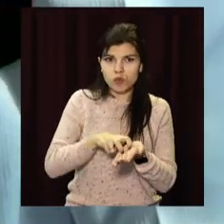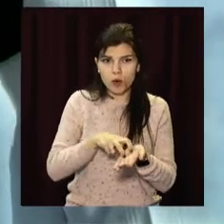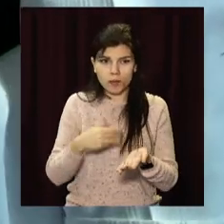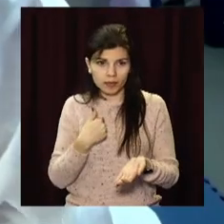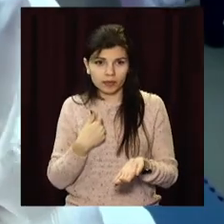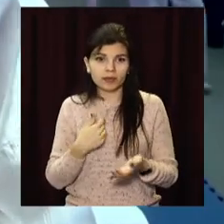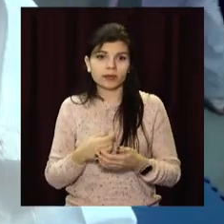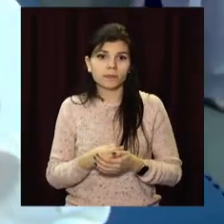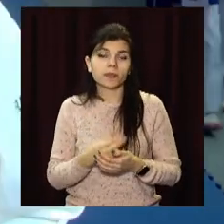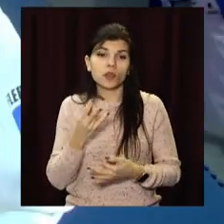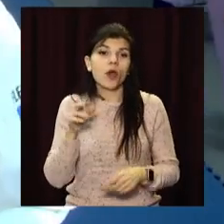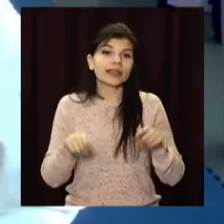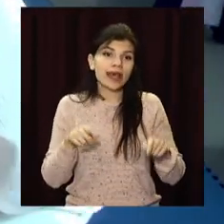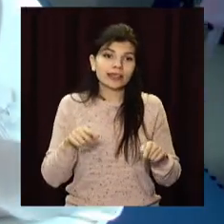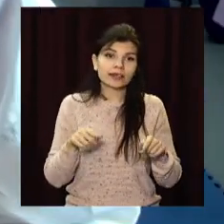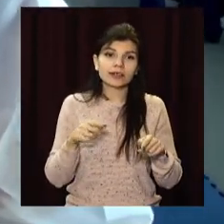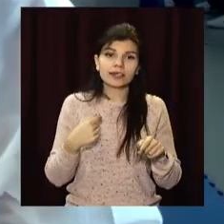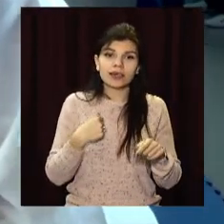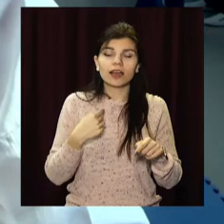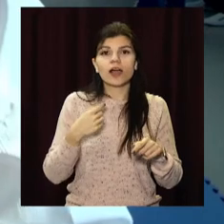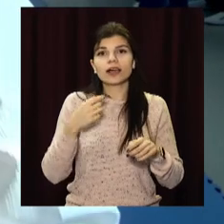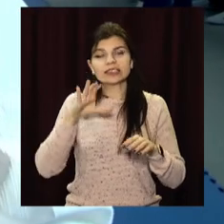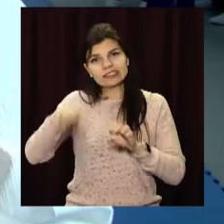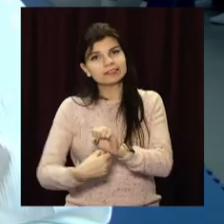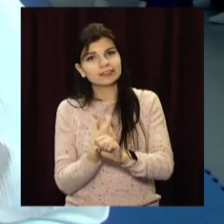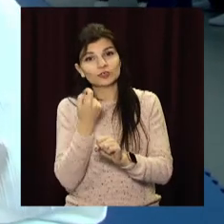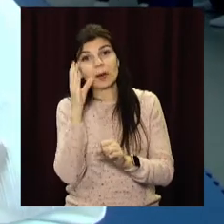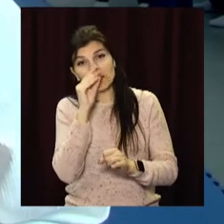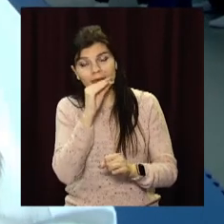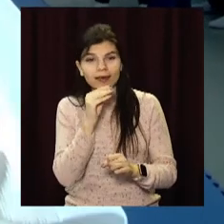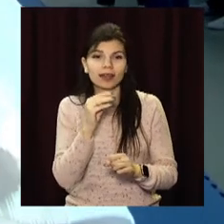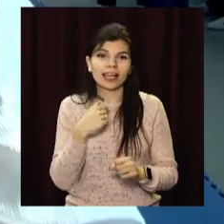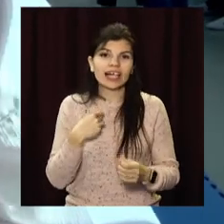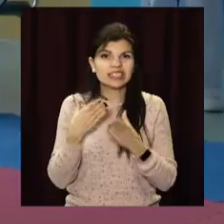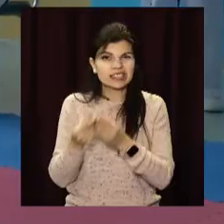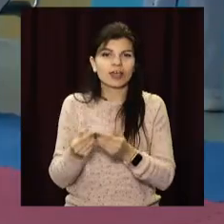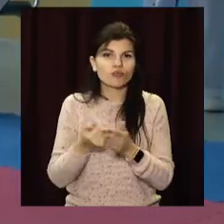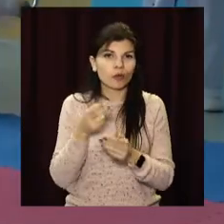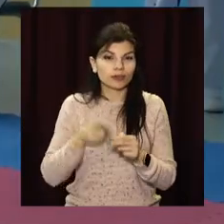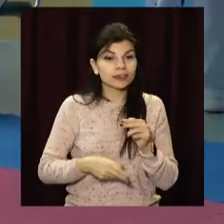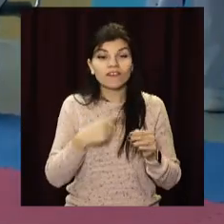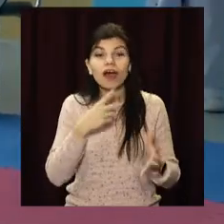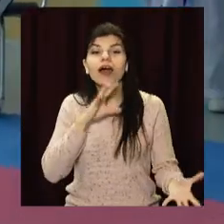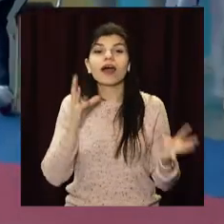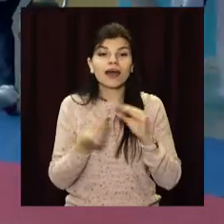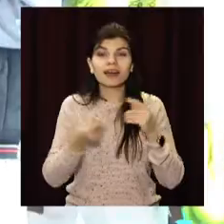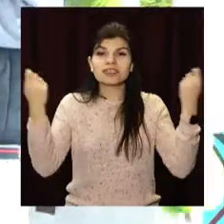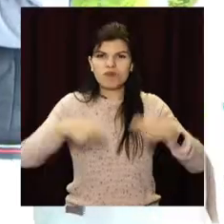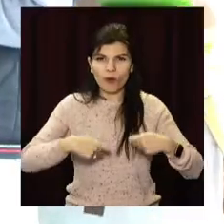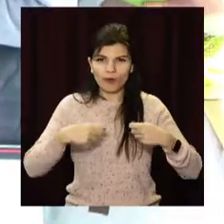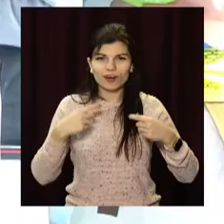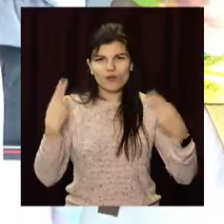було дожимати до кінця. В деяких моментах, да, я зажимав в угол і намагався довіть його до кінця. Після завершення серії